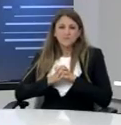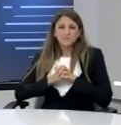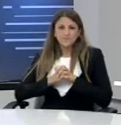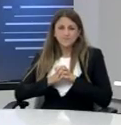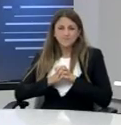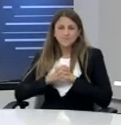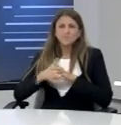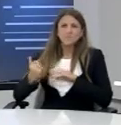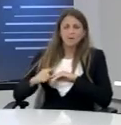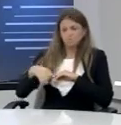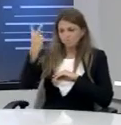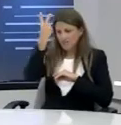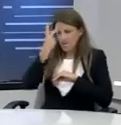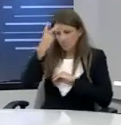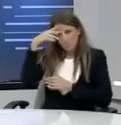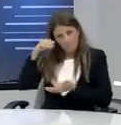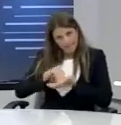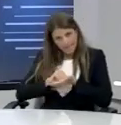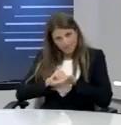Με κατηγορήσατε για άλλη μια φορά